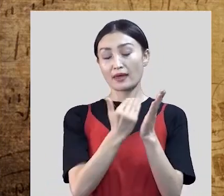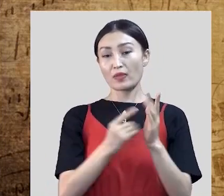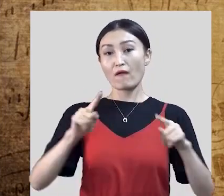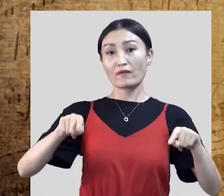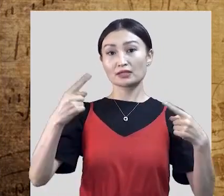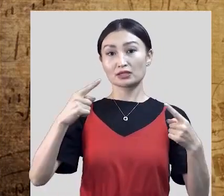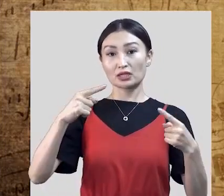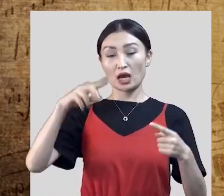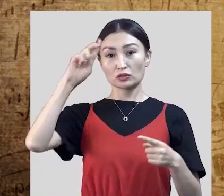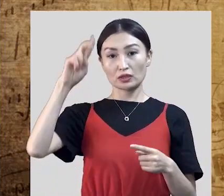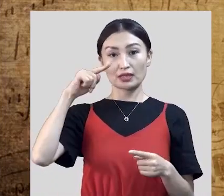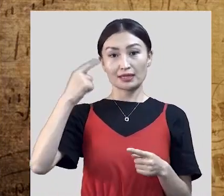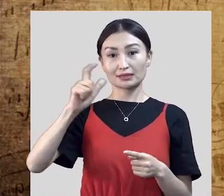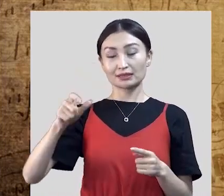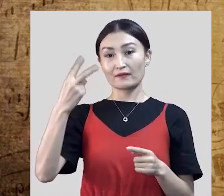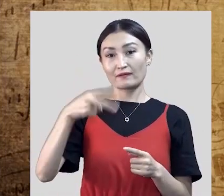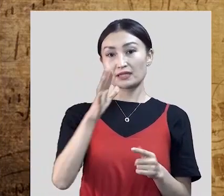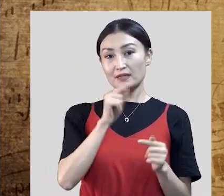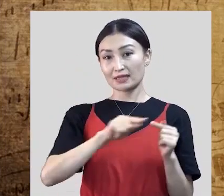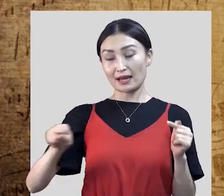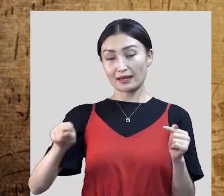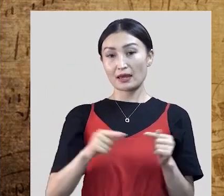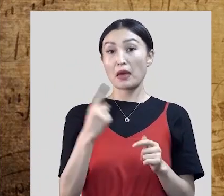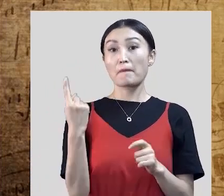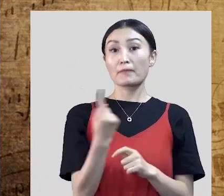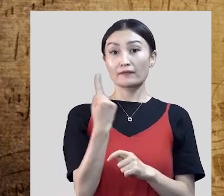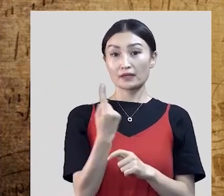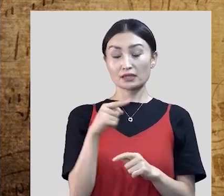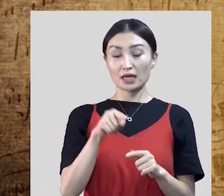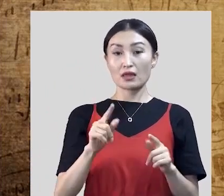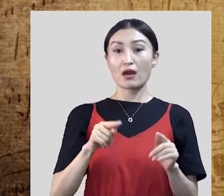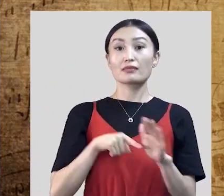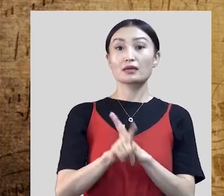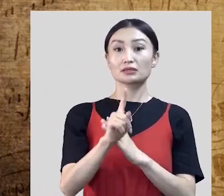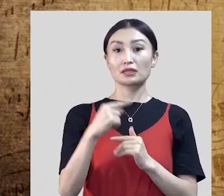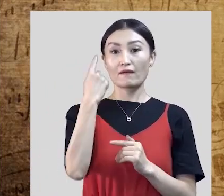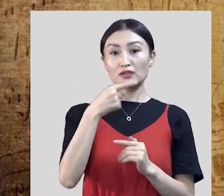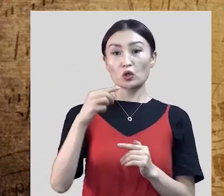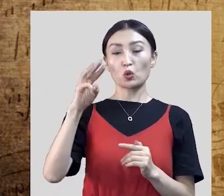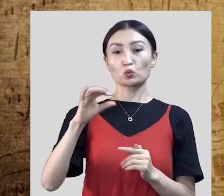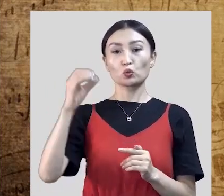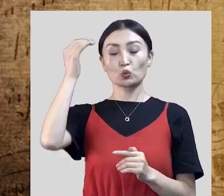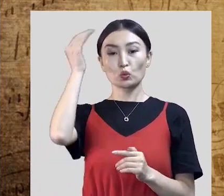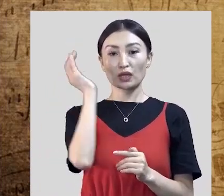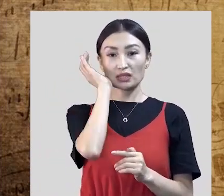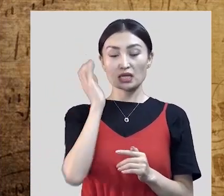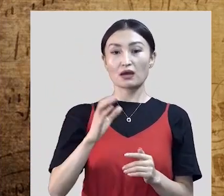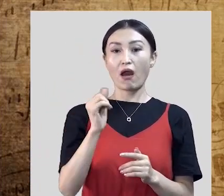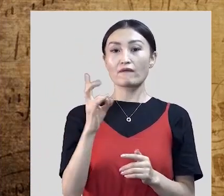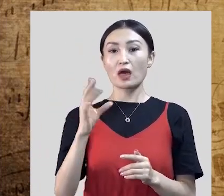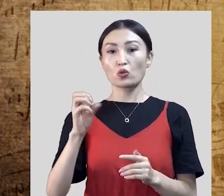возрождения государственности кыргызов в 20 веке. Первоначально она возродилась в лице Туркестанской